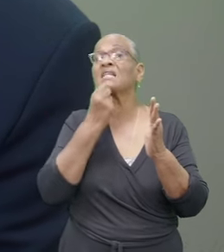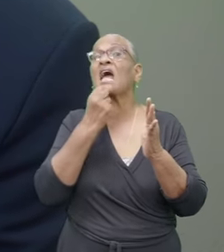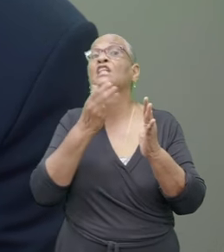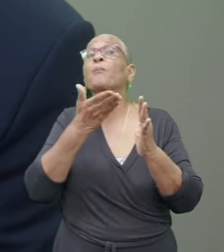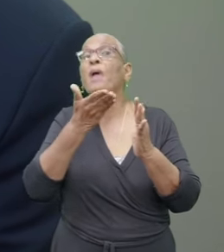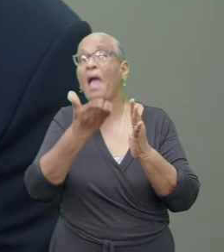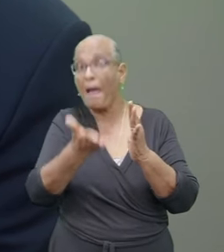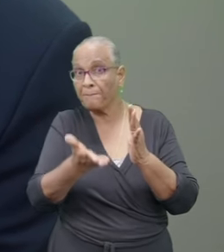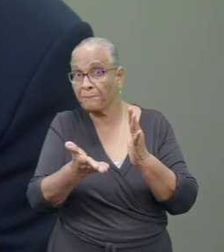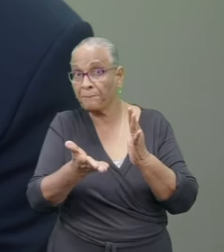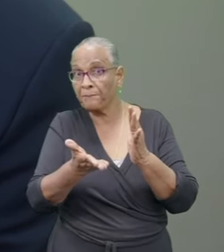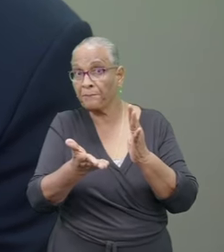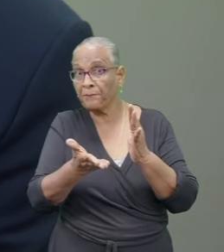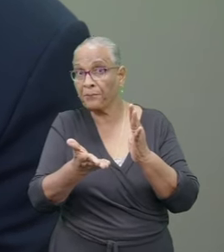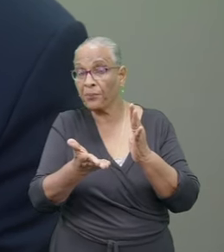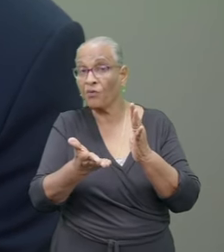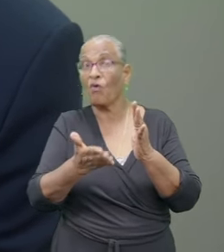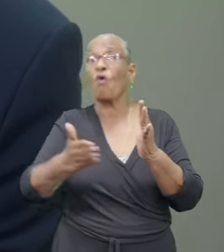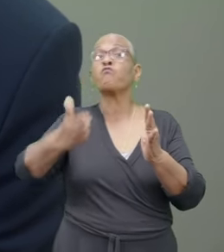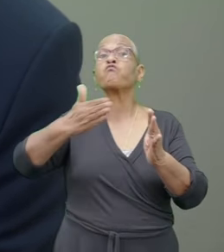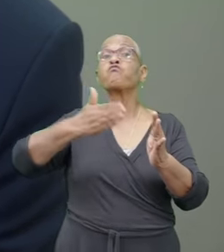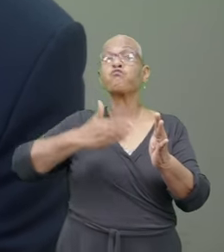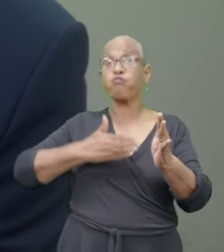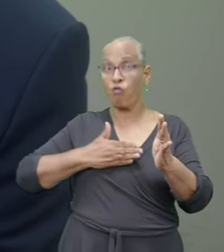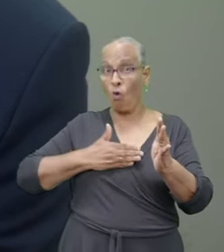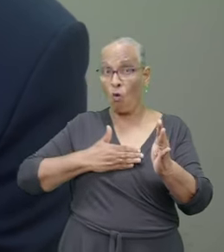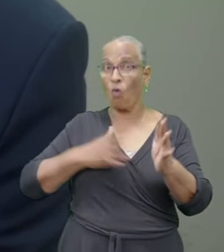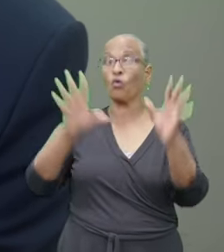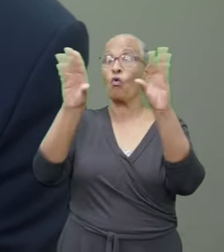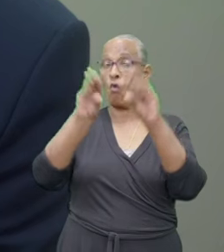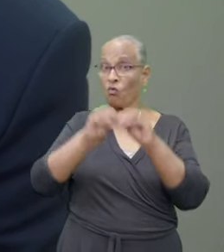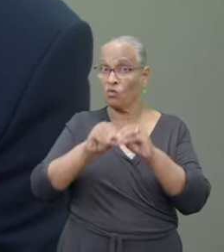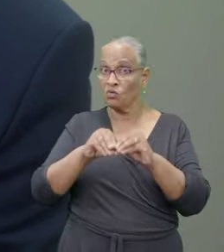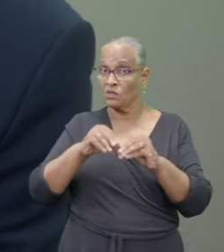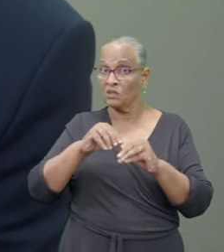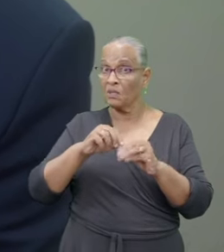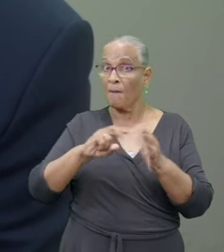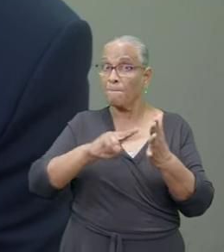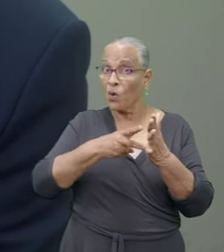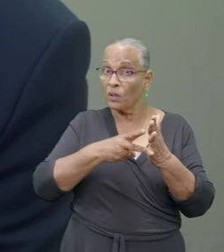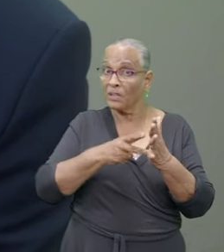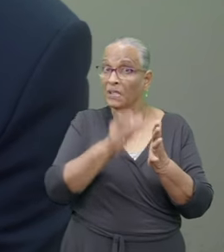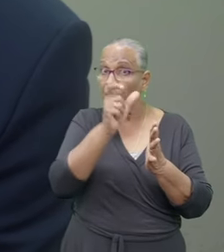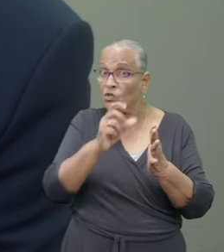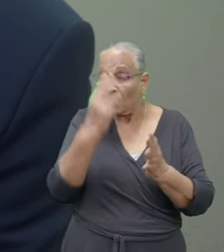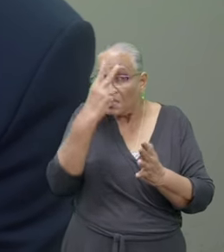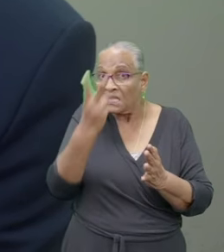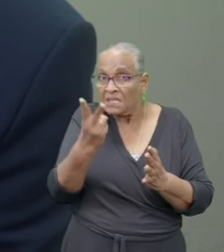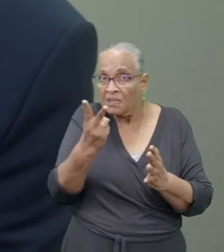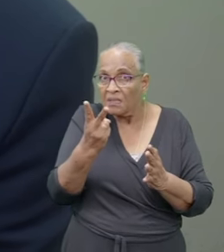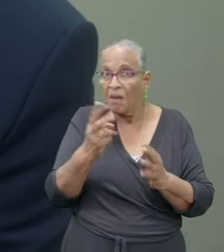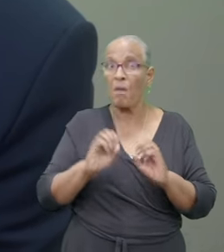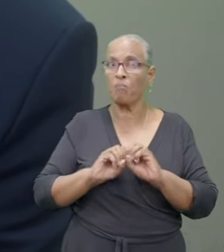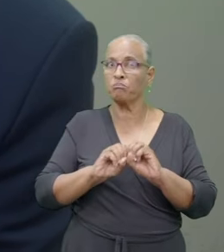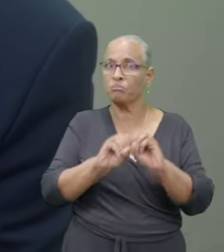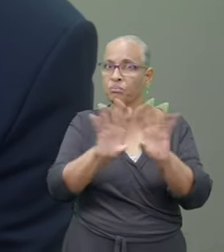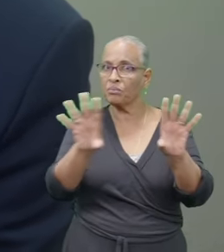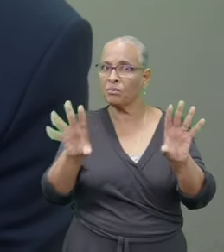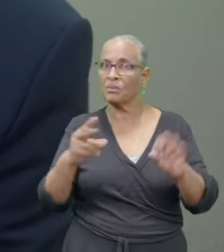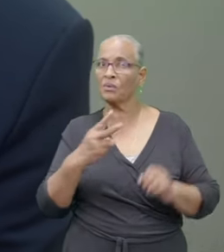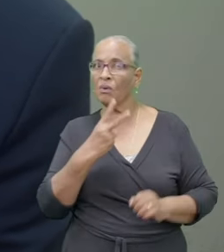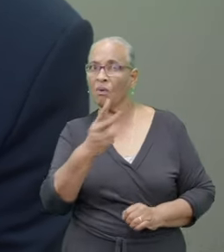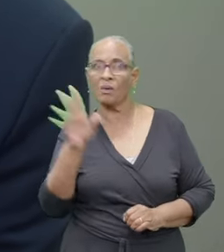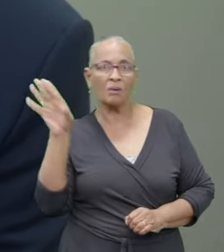die data ook hebben gezien, al gezien voordat ze een conclusie hebben getrokken. Maar afgaan op een bericht in de media,